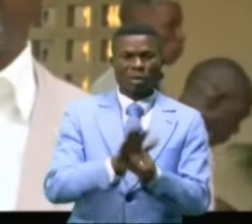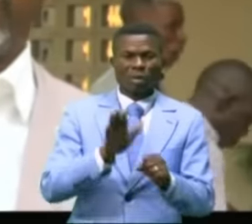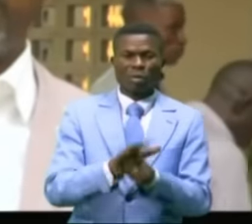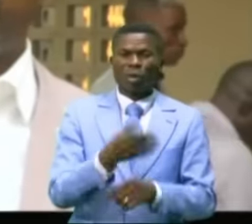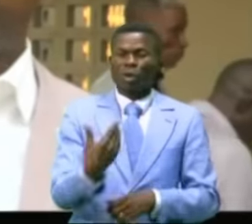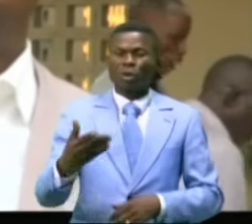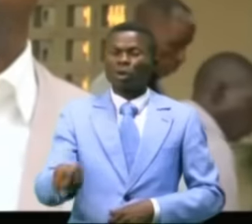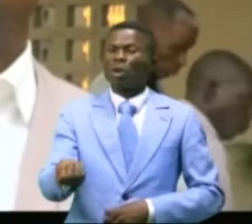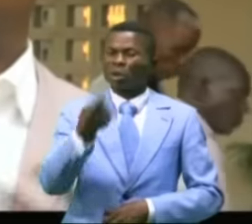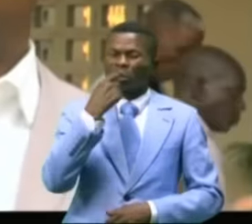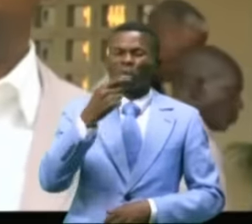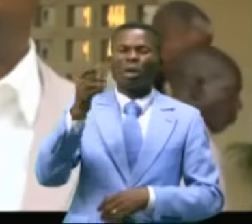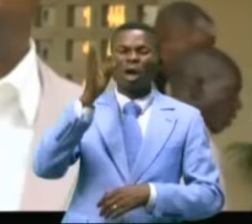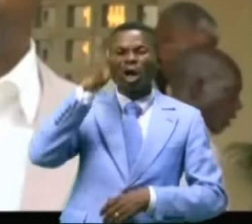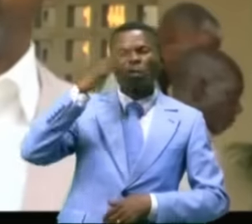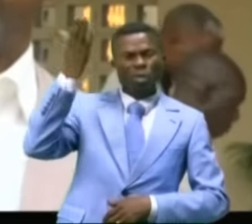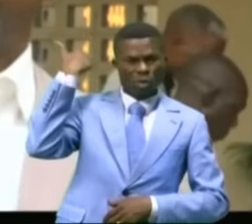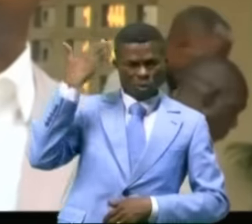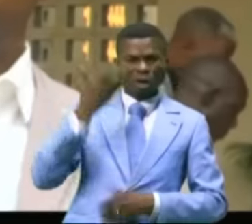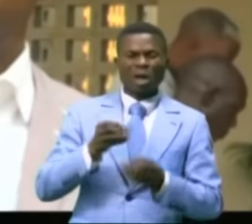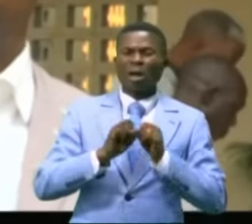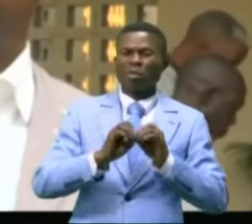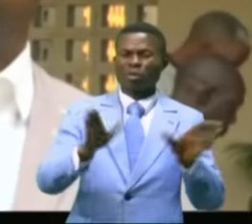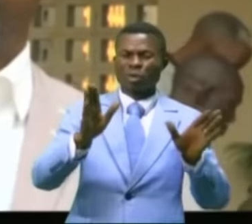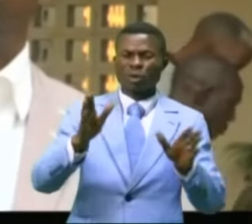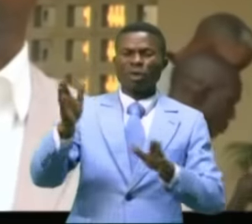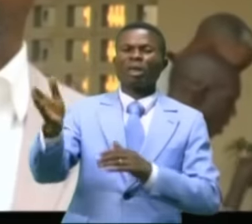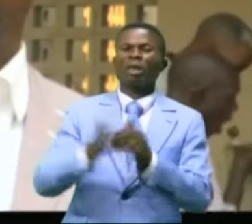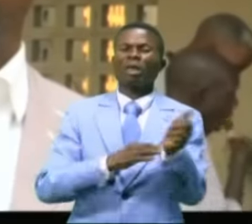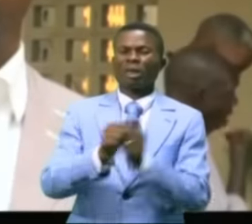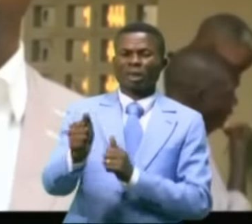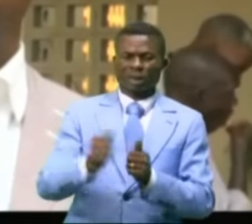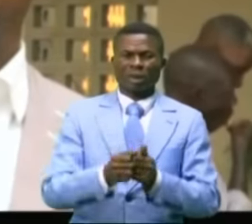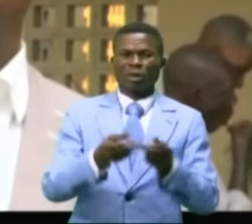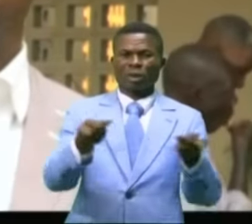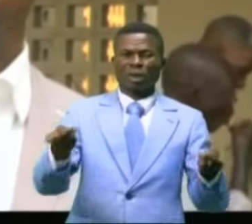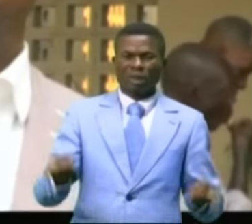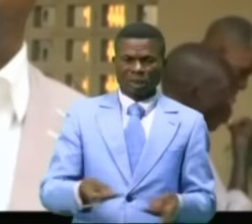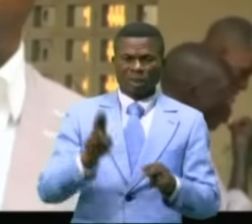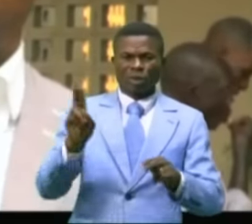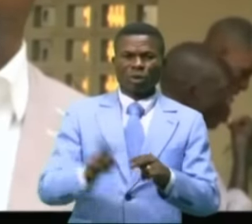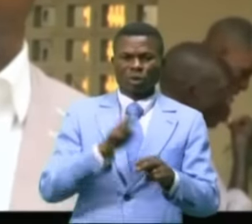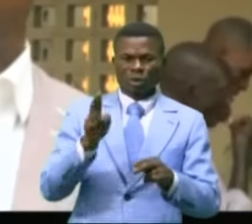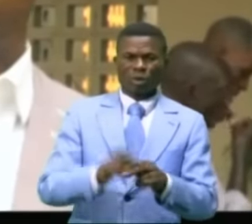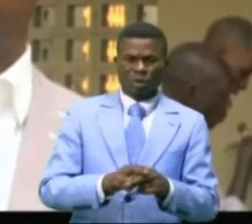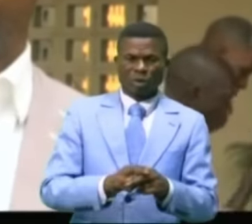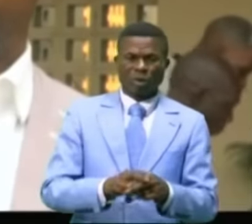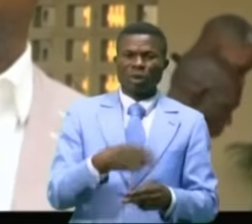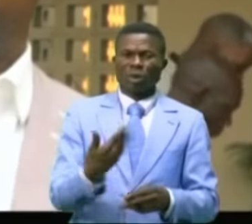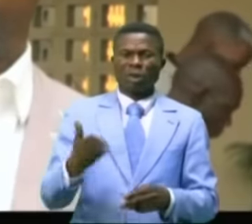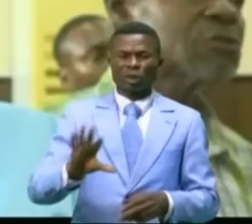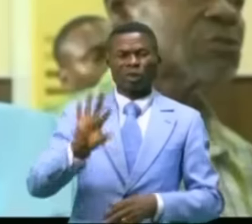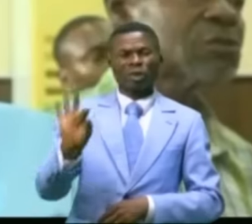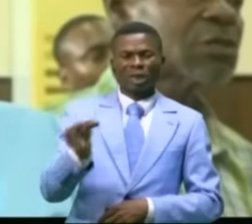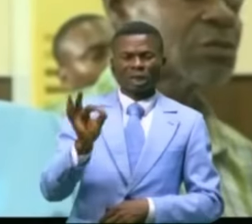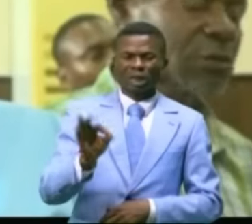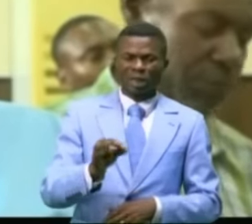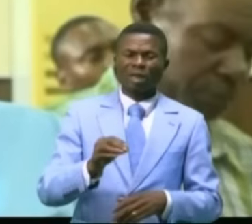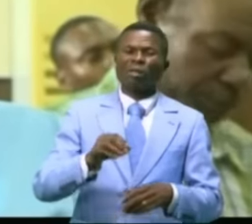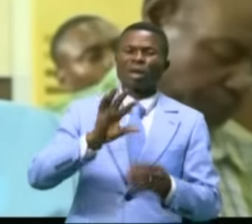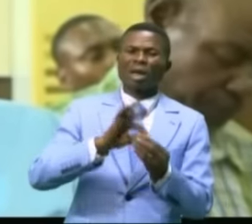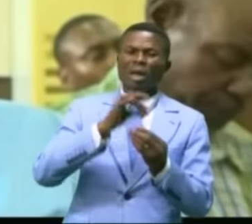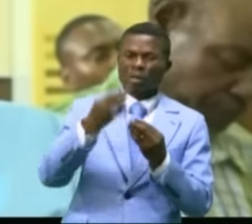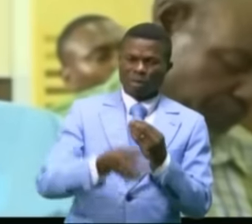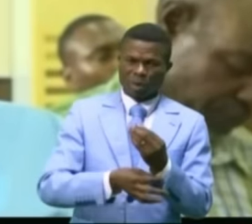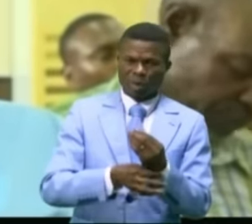produits prohibés qui circulent et qui conditionnent l'usage dans la production maraîchère.